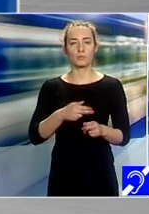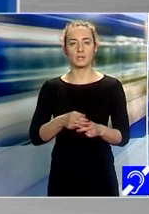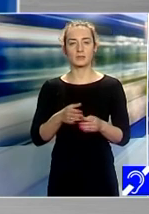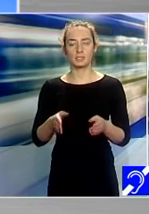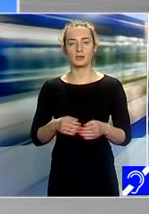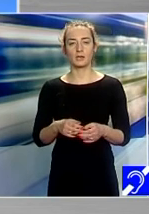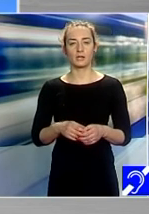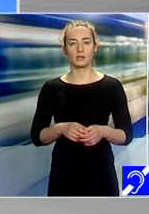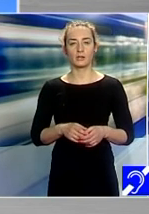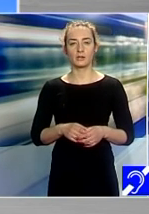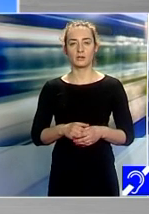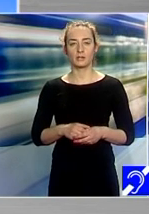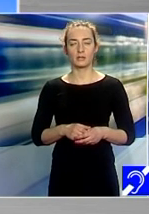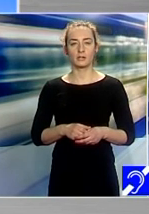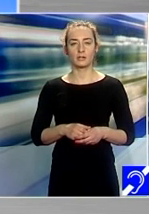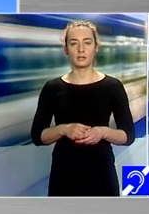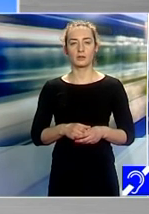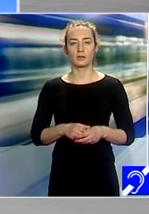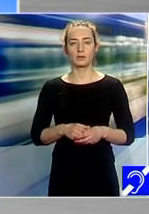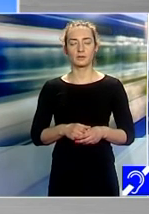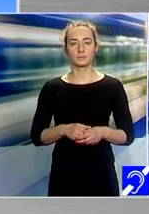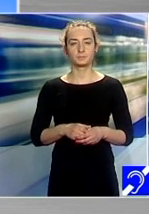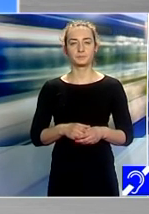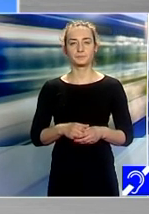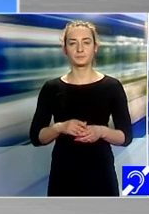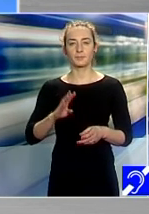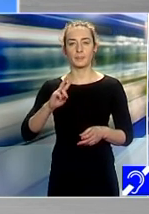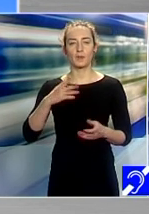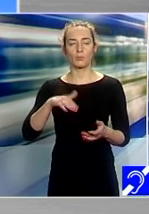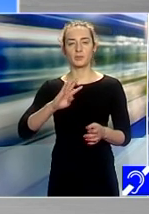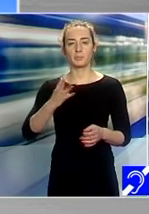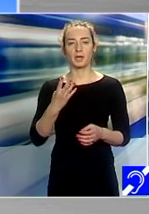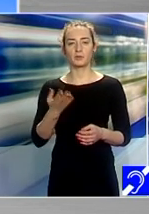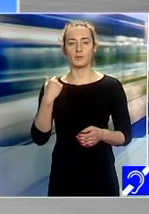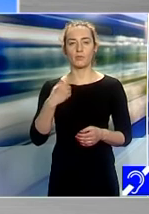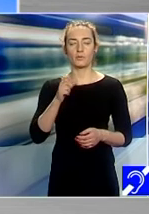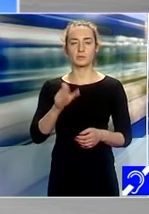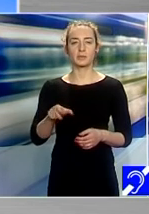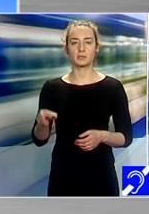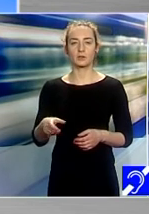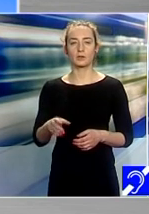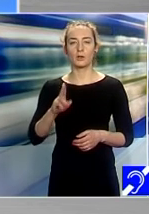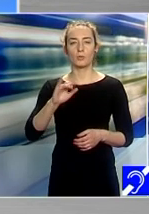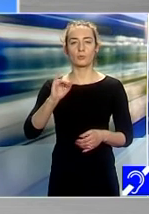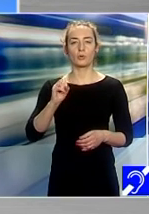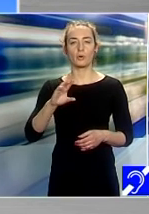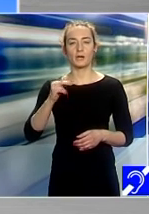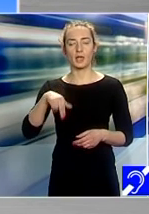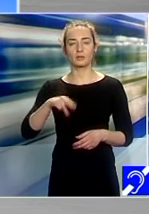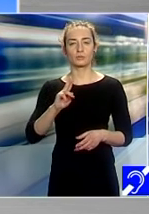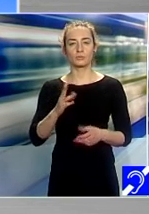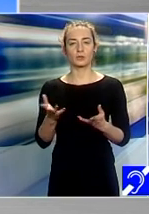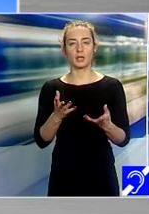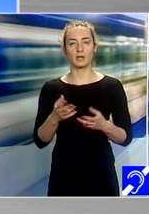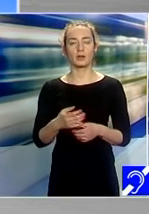2014, când în 2014 au fost astfel de persoane, cazul Ioreanu, președintele Consiliului Județean